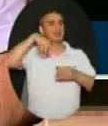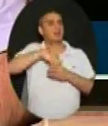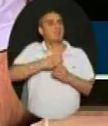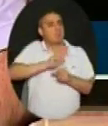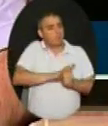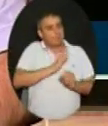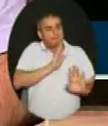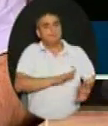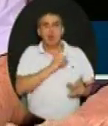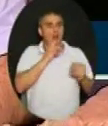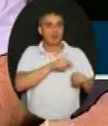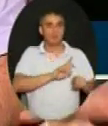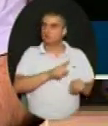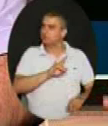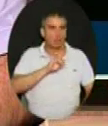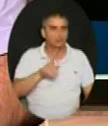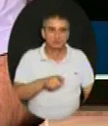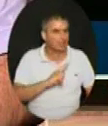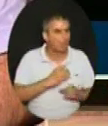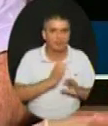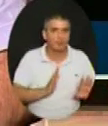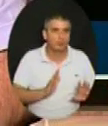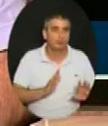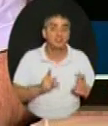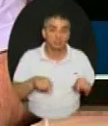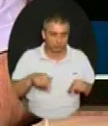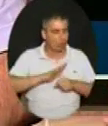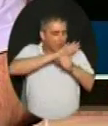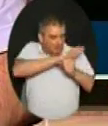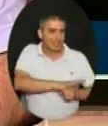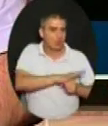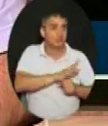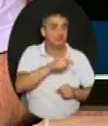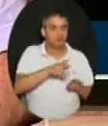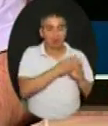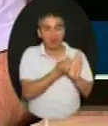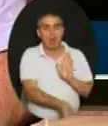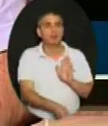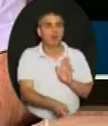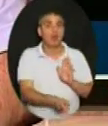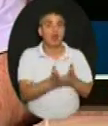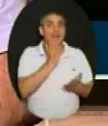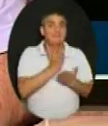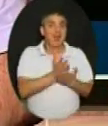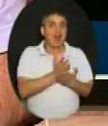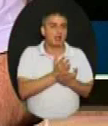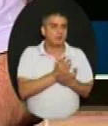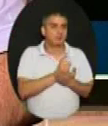השד מהבקבוק. זה לא שד, זה לא בקבוק. יש כאן דיכוי, יש כאן הדרה, ועד שאנחנו לא